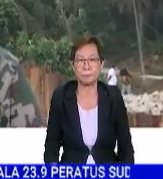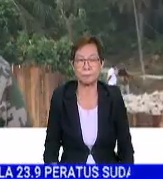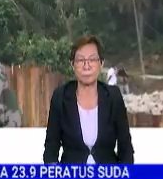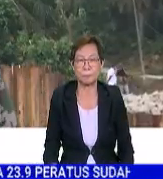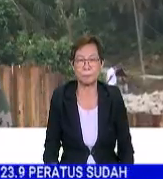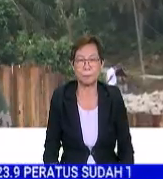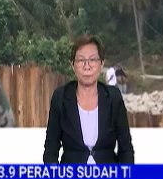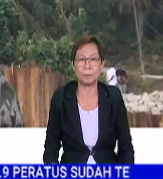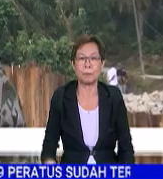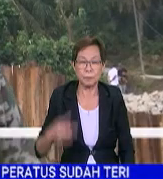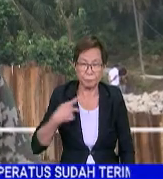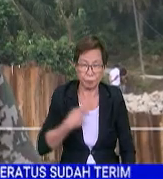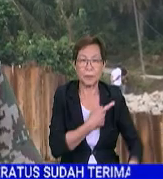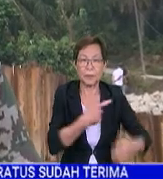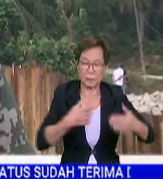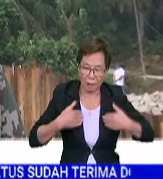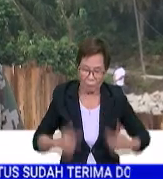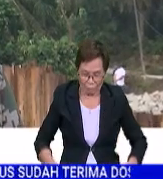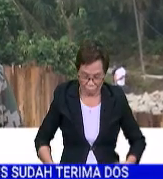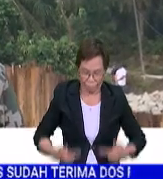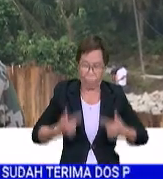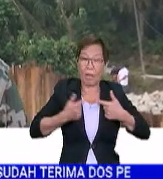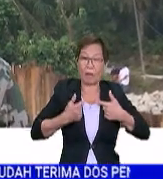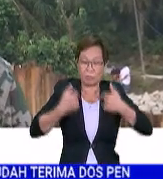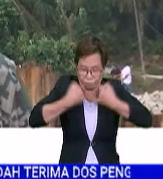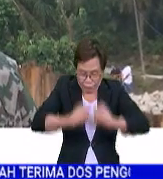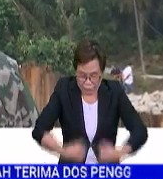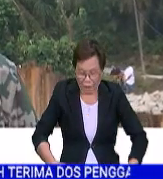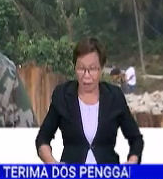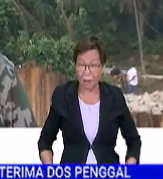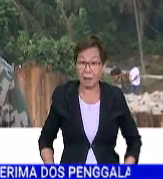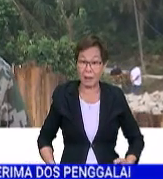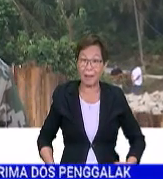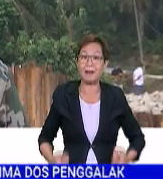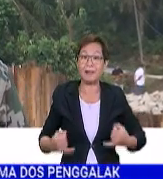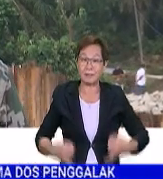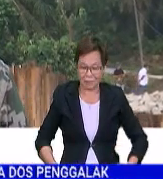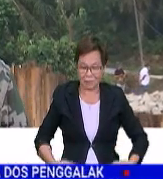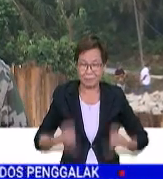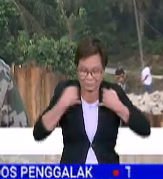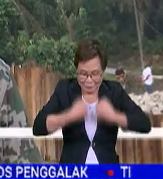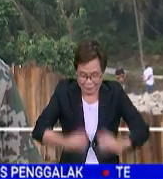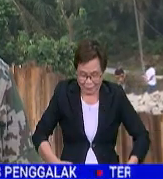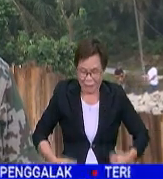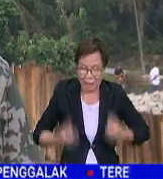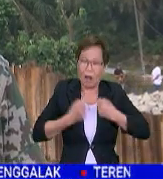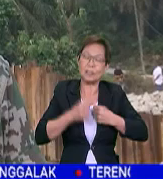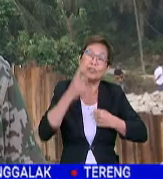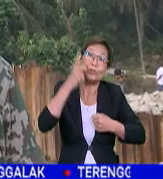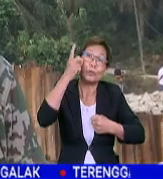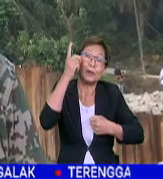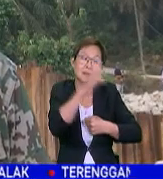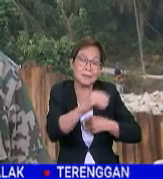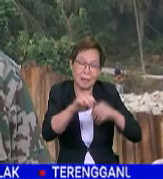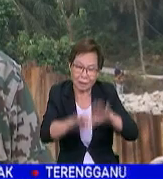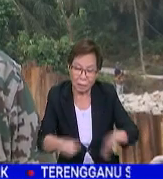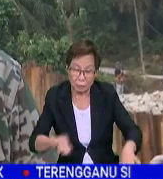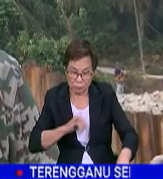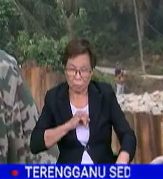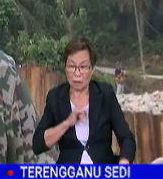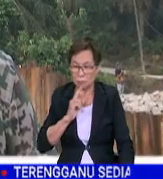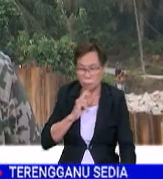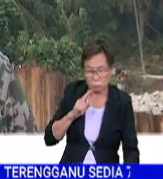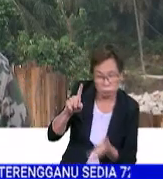dalam tubuh kita adalah jacket mau kita Dek Linda jacket gitu adek size dewasa dan juga usai kanak-kanak Dan saya akan